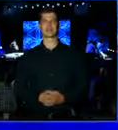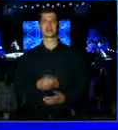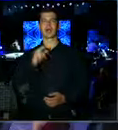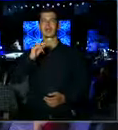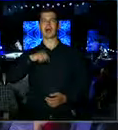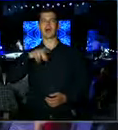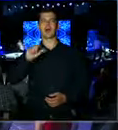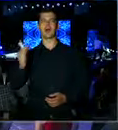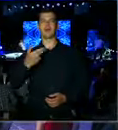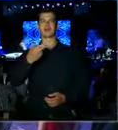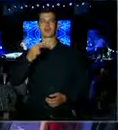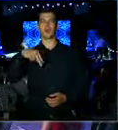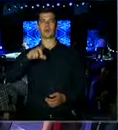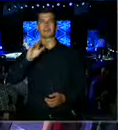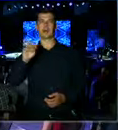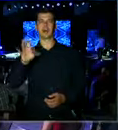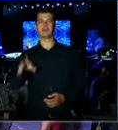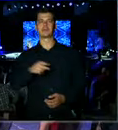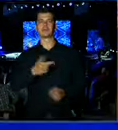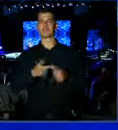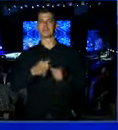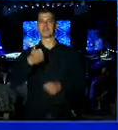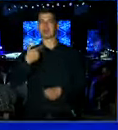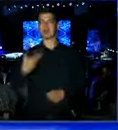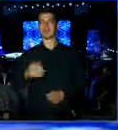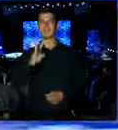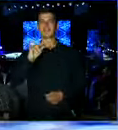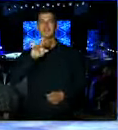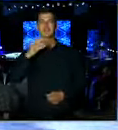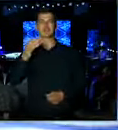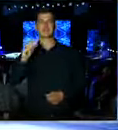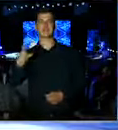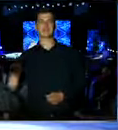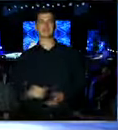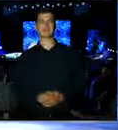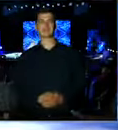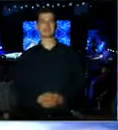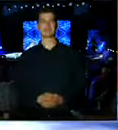Paula Nolbert z numerem 4, lat 21, Wierzbice.